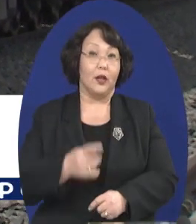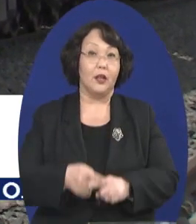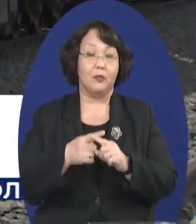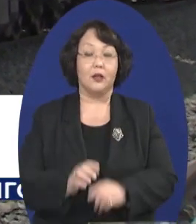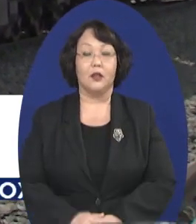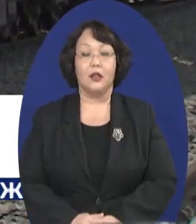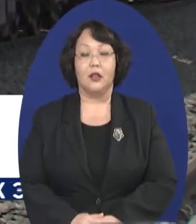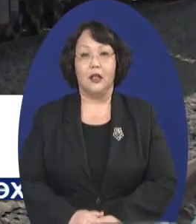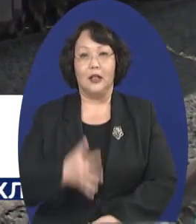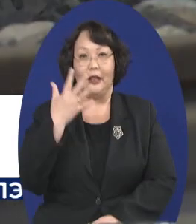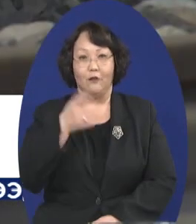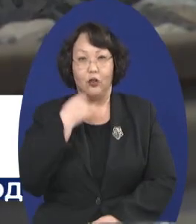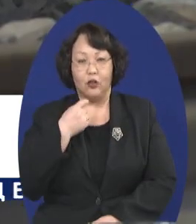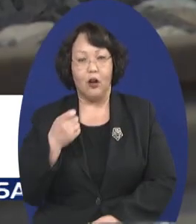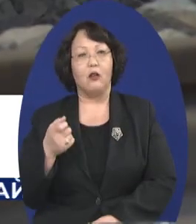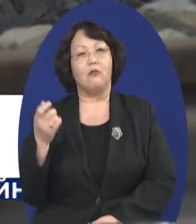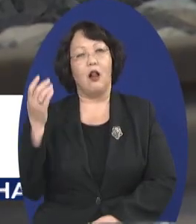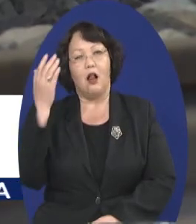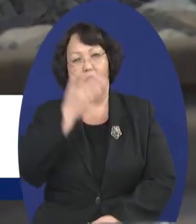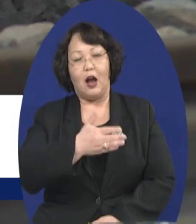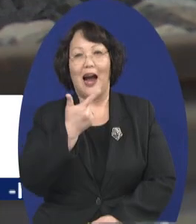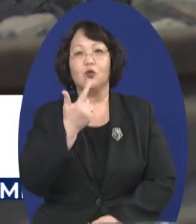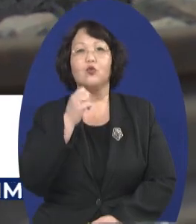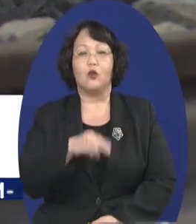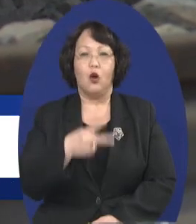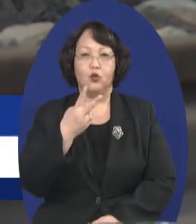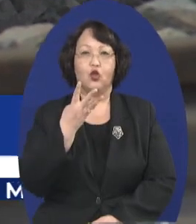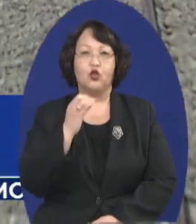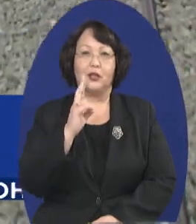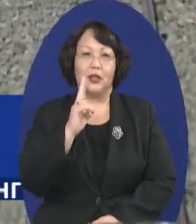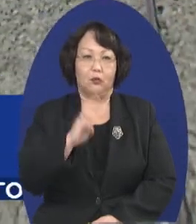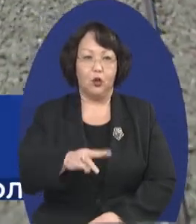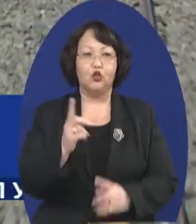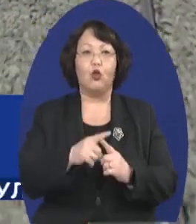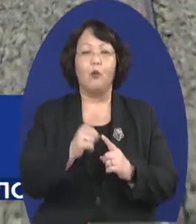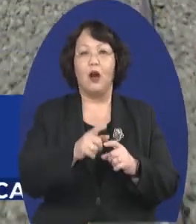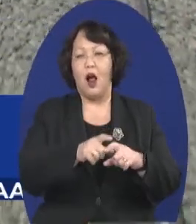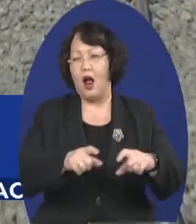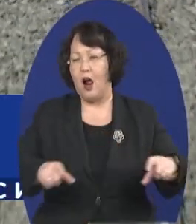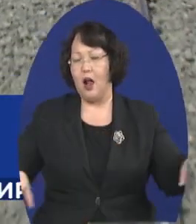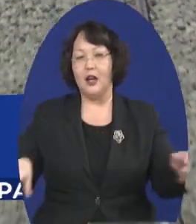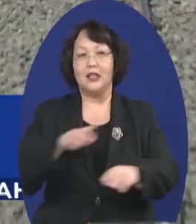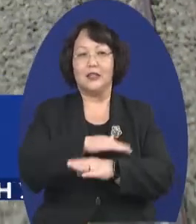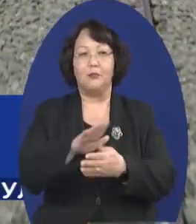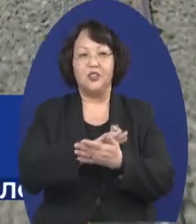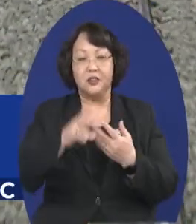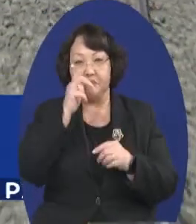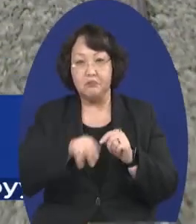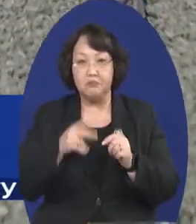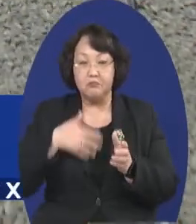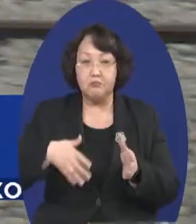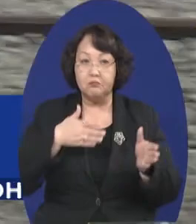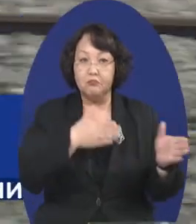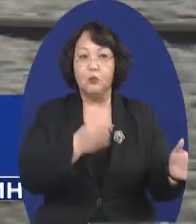таван толгоон бүлэг ордоос гашуун сухат боомтын чиглэлд тавьж байгаа 240 км төмөр замаар төрчиж шинэ замыг шалгаж байна. Энэ зам нь Өмнөгов